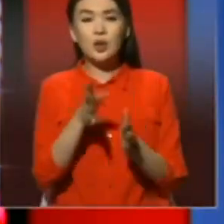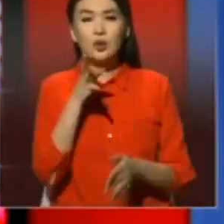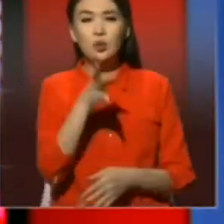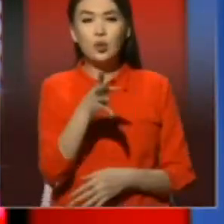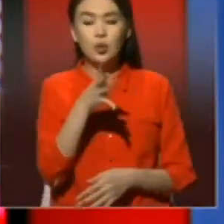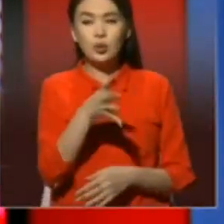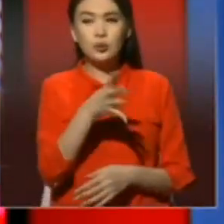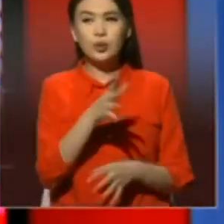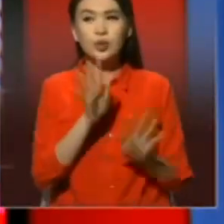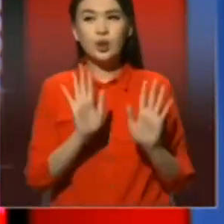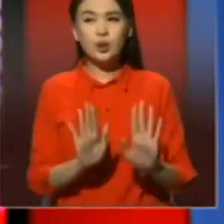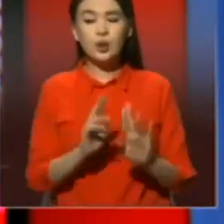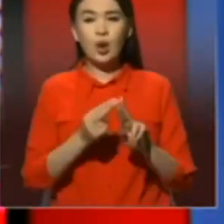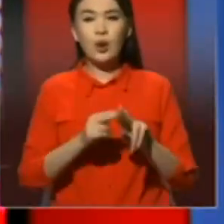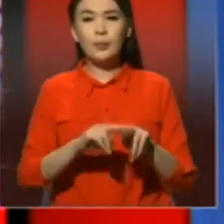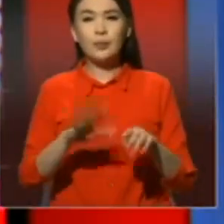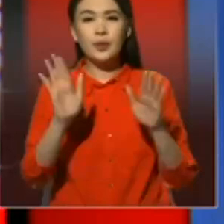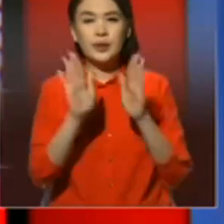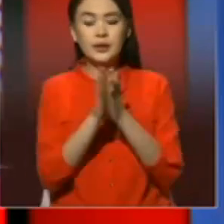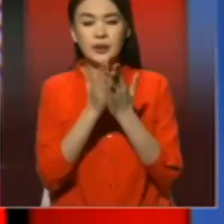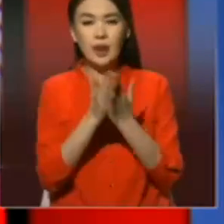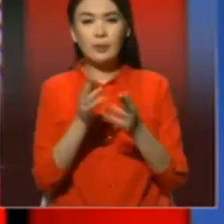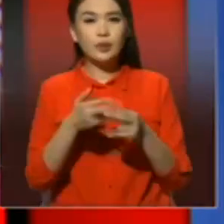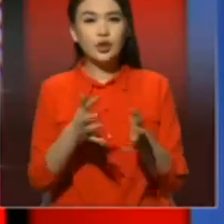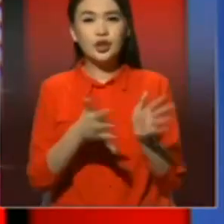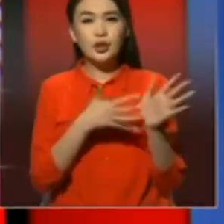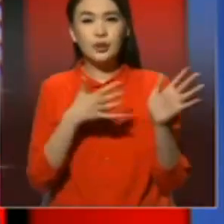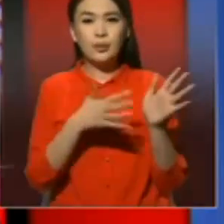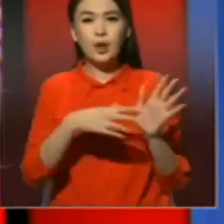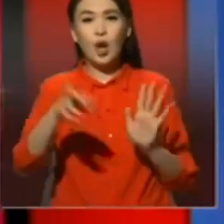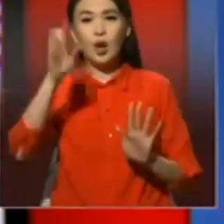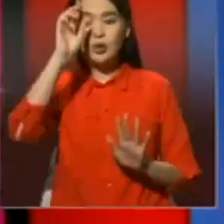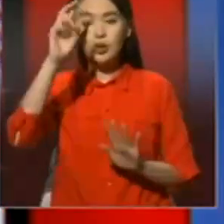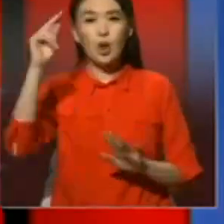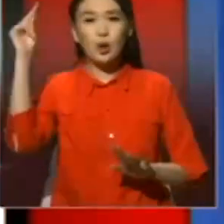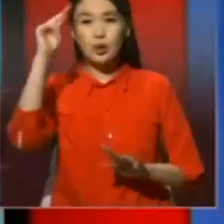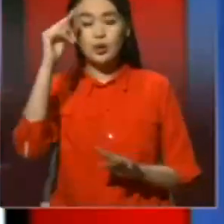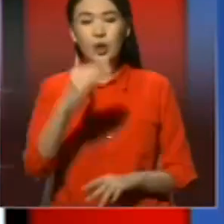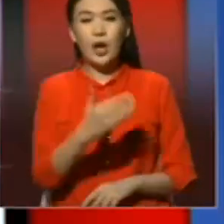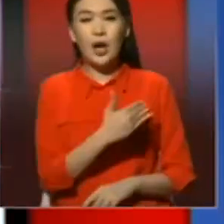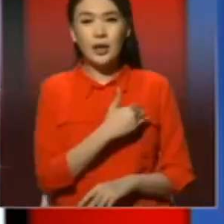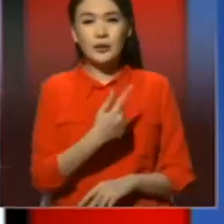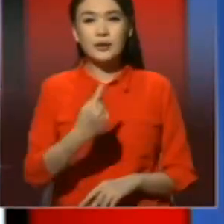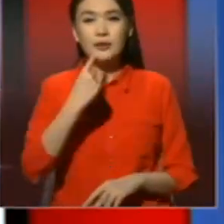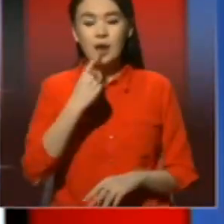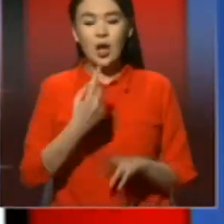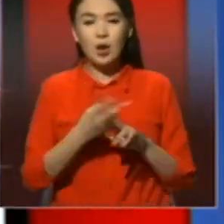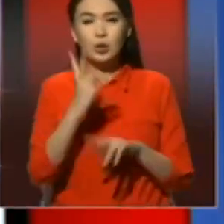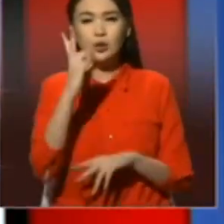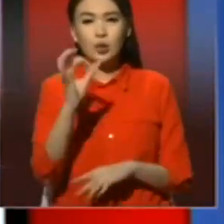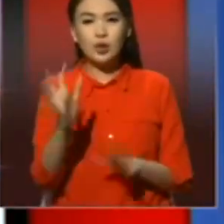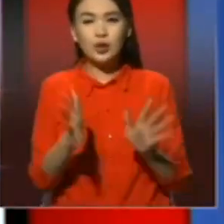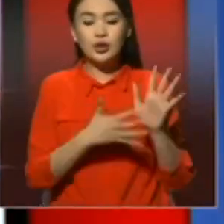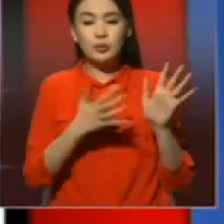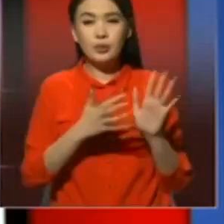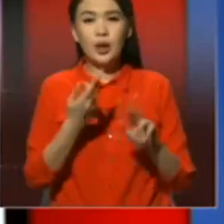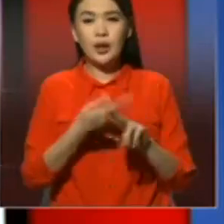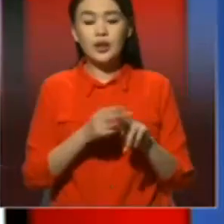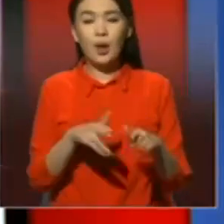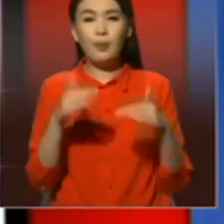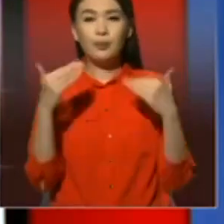нұсқамен шығады дейді. Бізге кітап жетпейді дейді. Біз мемлекеттік тілді үйренеміз десек, кітап жетпейді дейді. Мұның осының өзінен